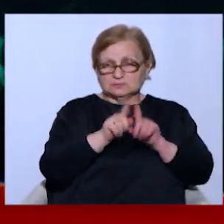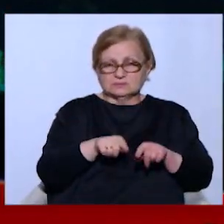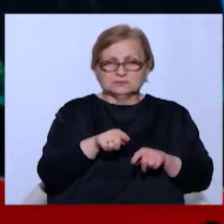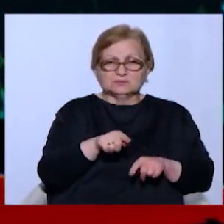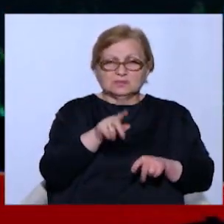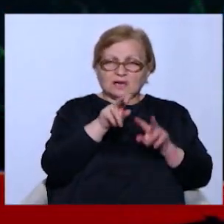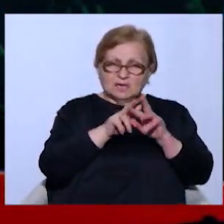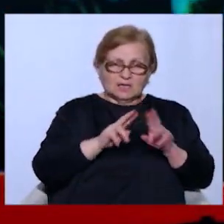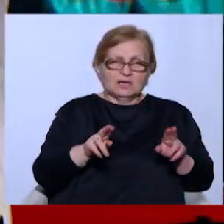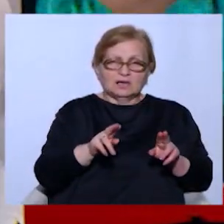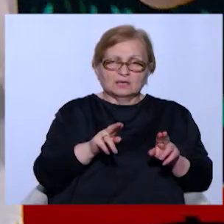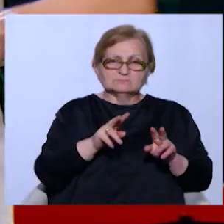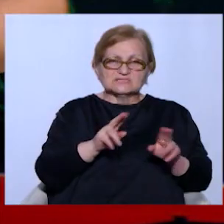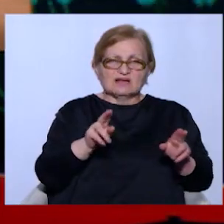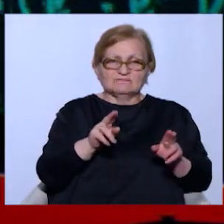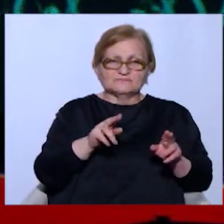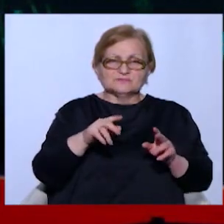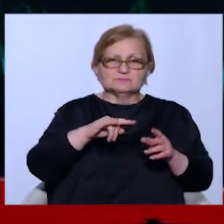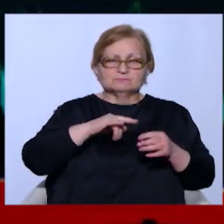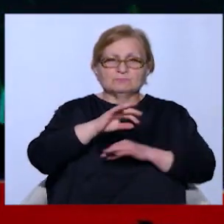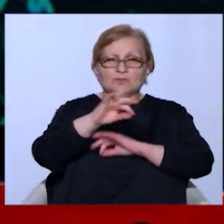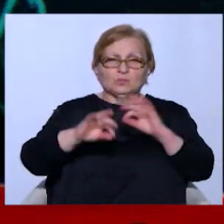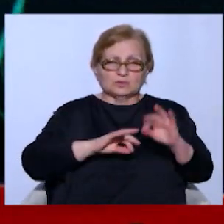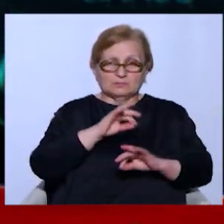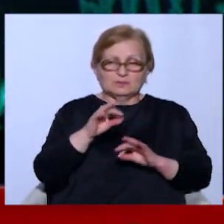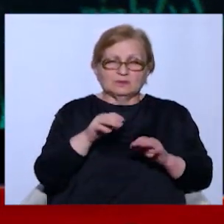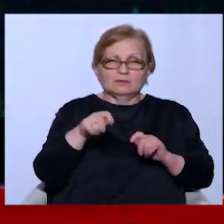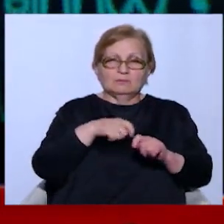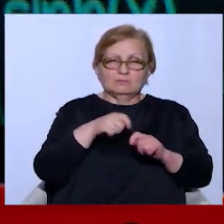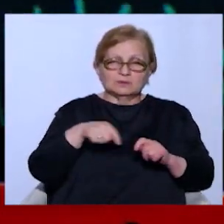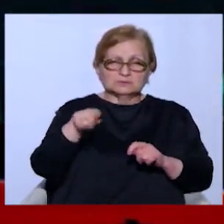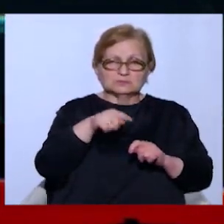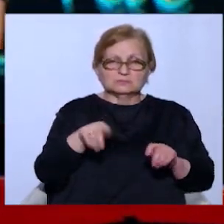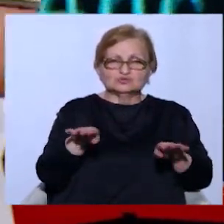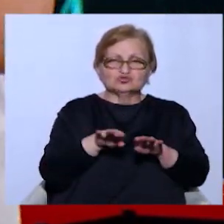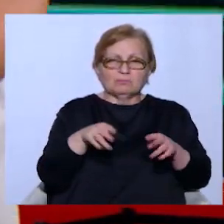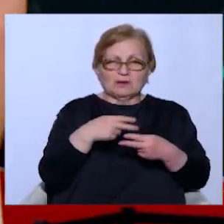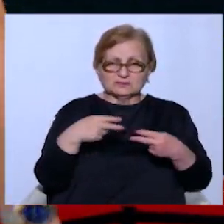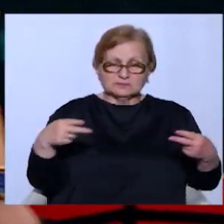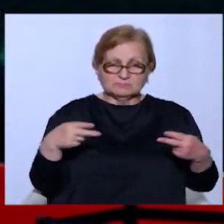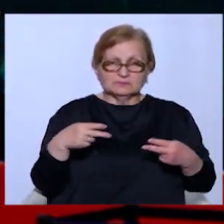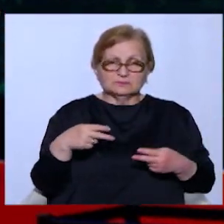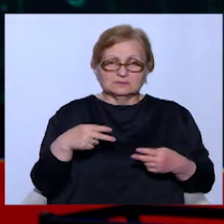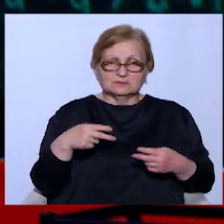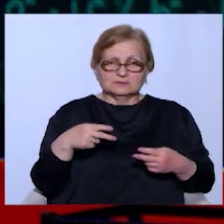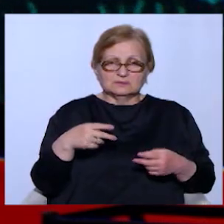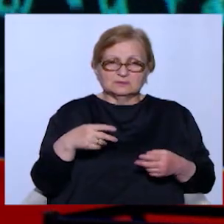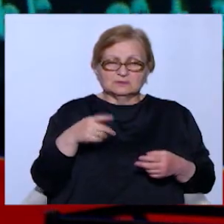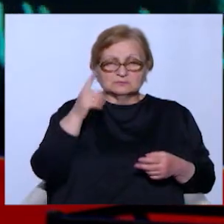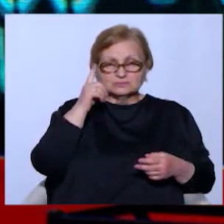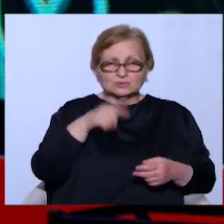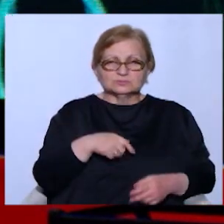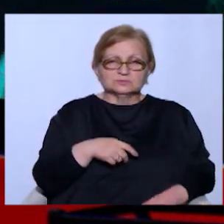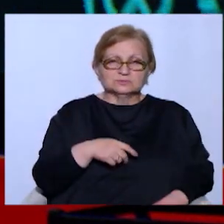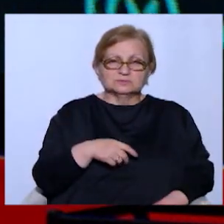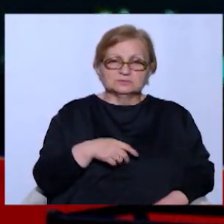ისარგებლეთ მსგავსი ფიგურების, რადგან ყველა წერე მსგავსია, მსგავსი ფიგურების ფართობების შეფარდება, შეფარდების